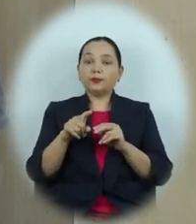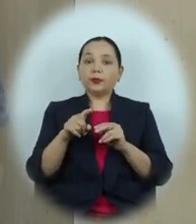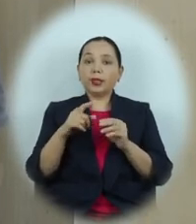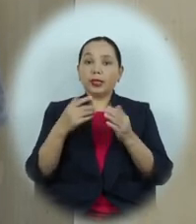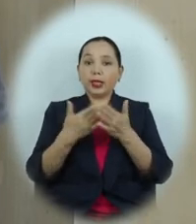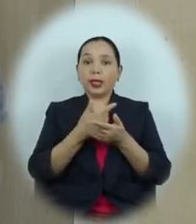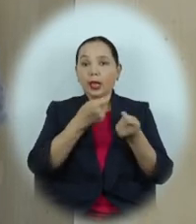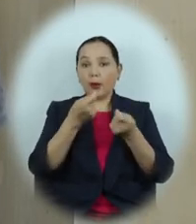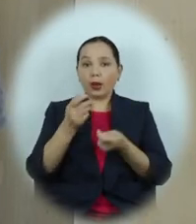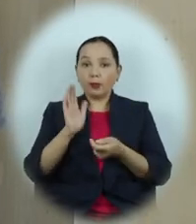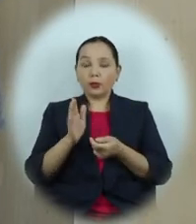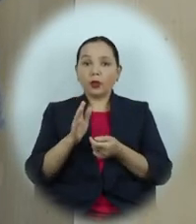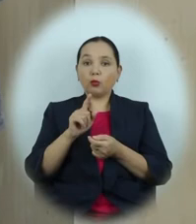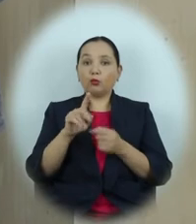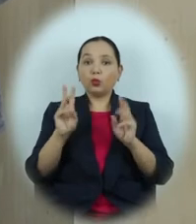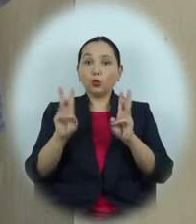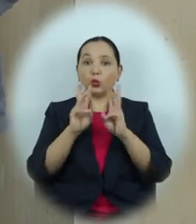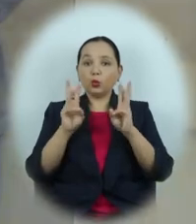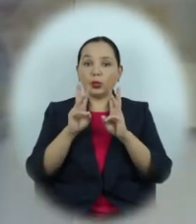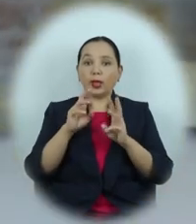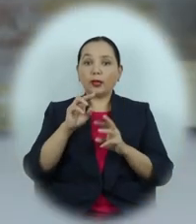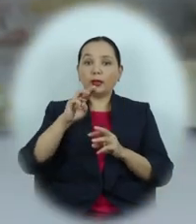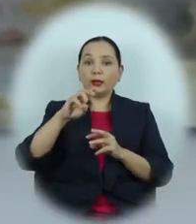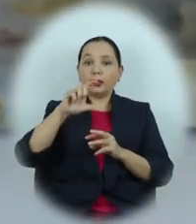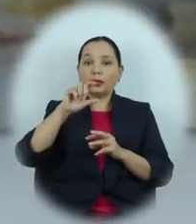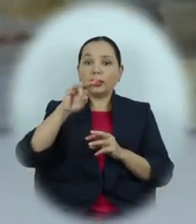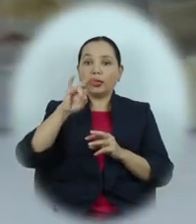yangilab almashtiramiz. Bu kuygan tentimiz.